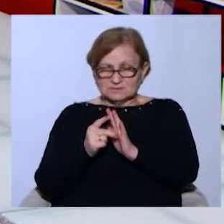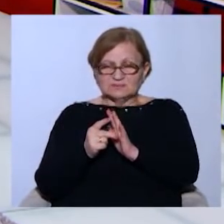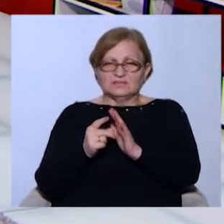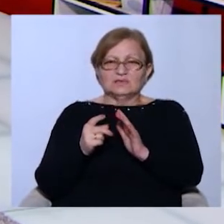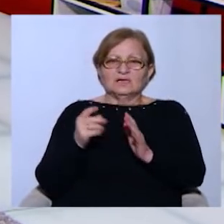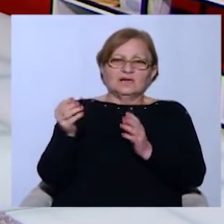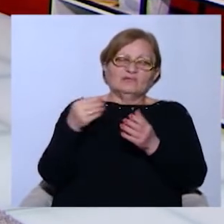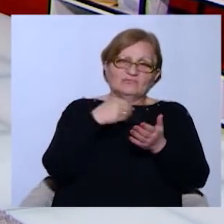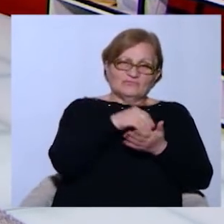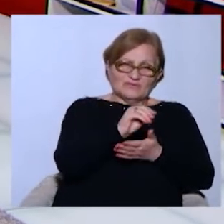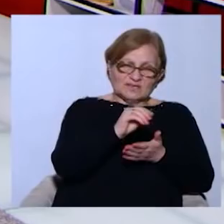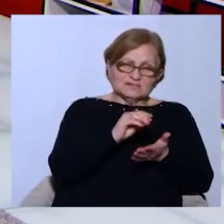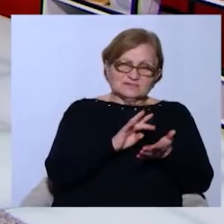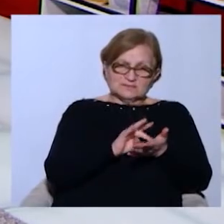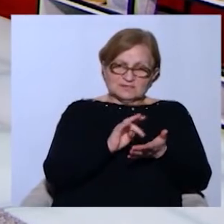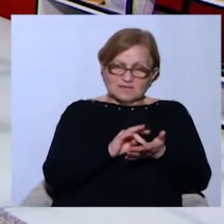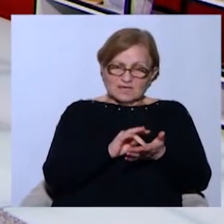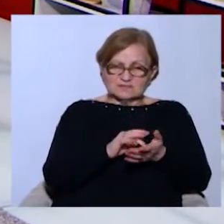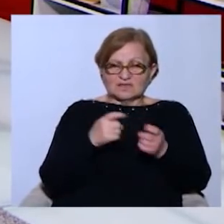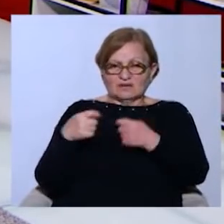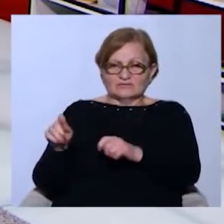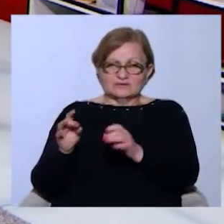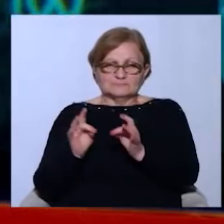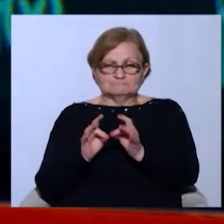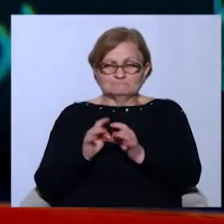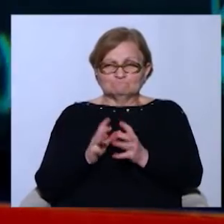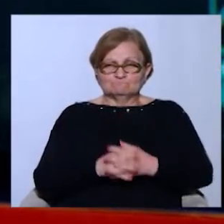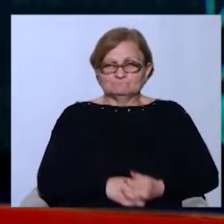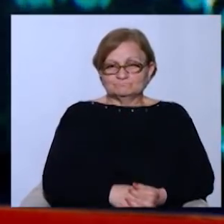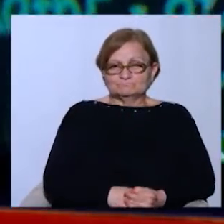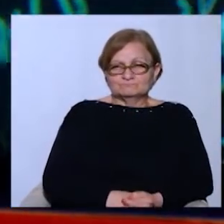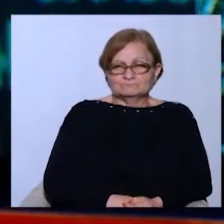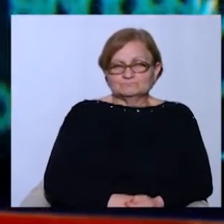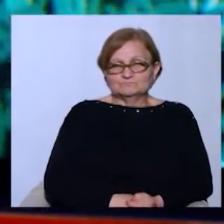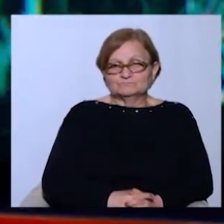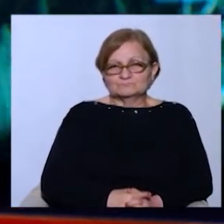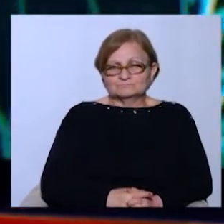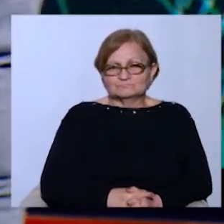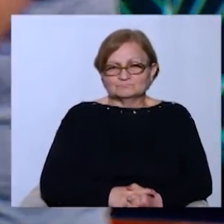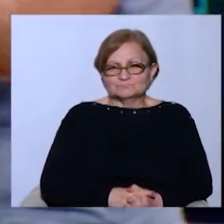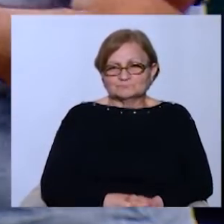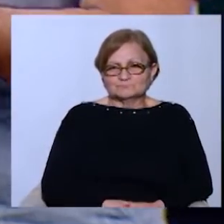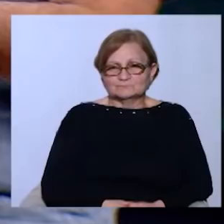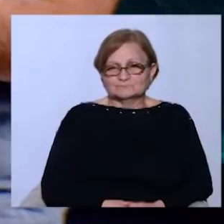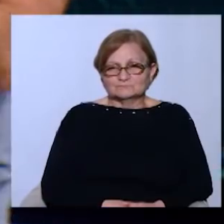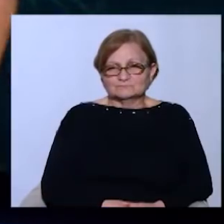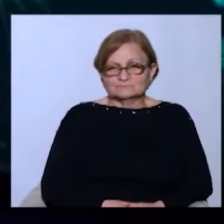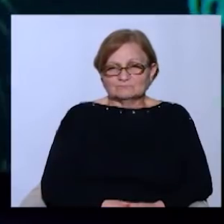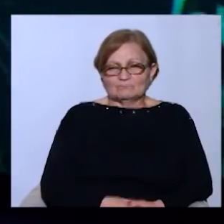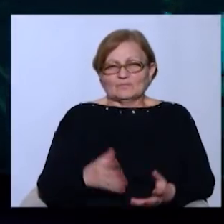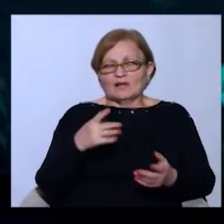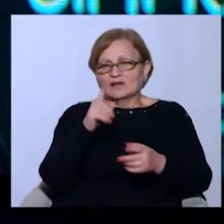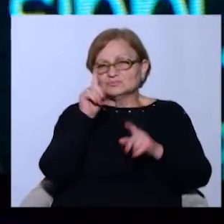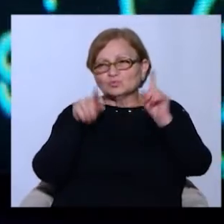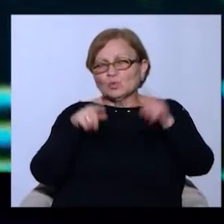8-ად, ვიყიდე 9-ად, გავყიდე 10-ად. ერთ-ერთი პირველი პასუხი, რომელსაც მე ვიღებ ხოლმე, არის მოვიგე 1